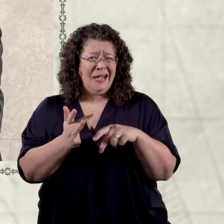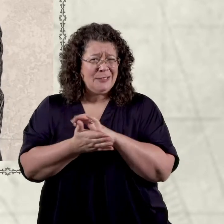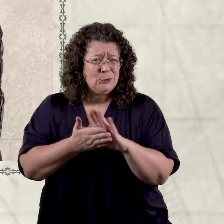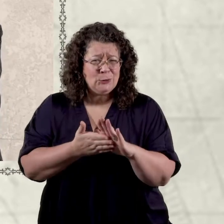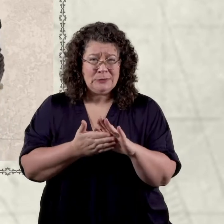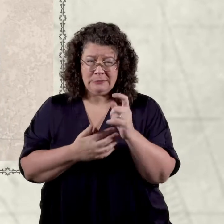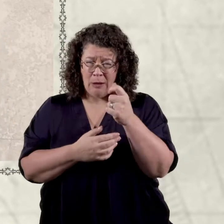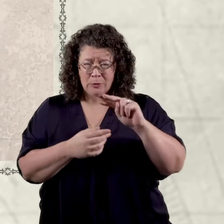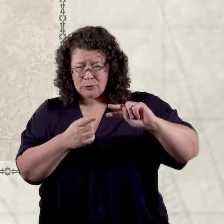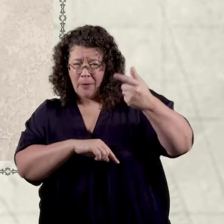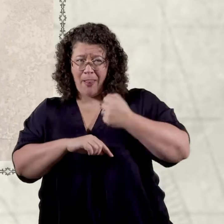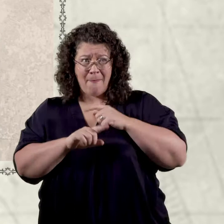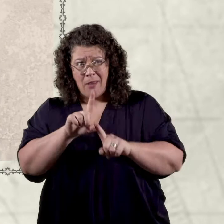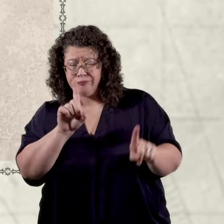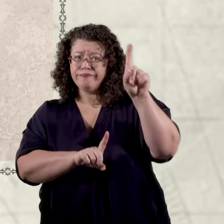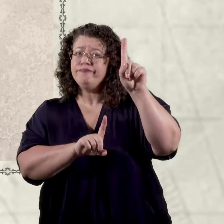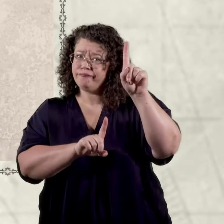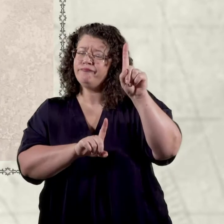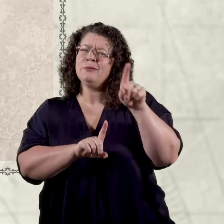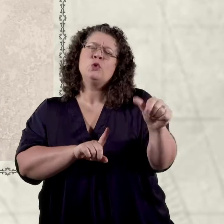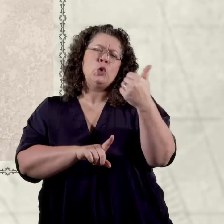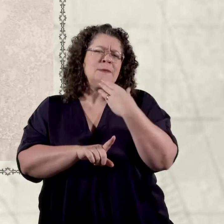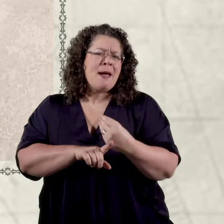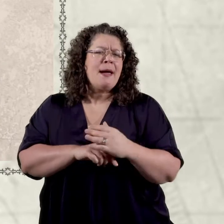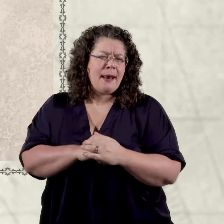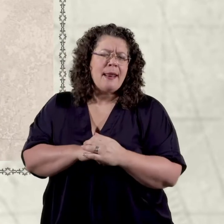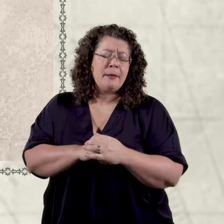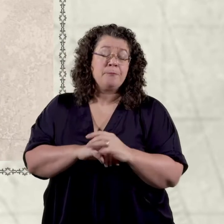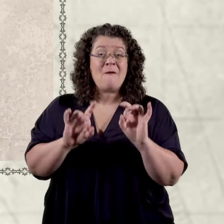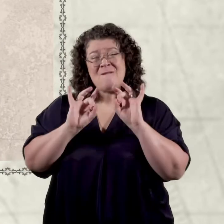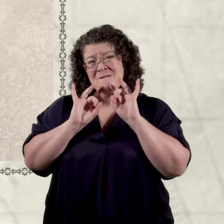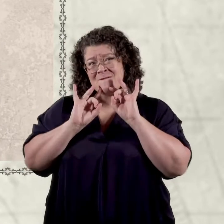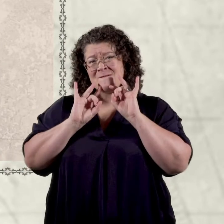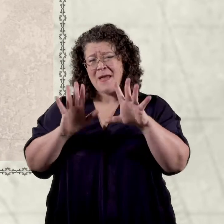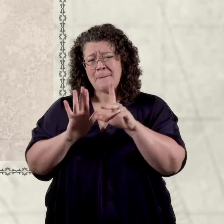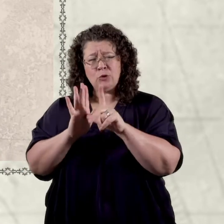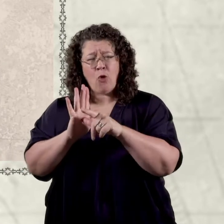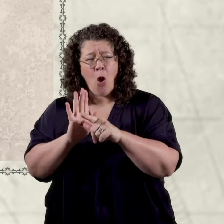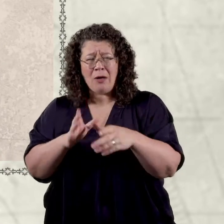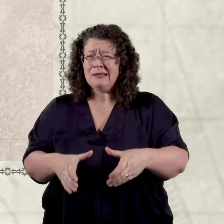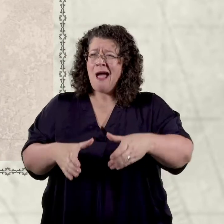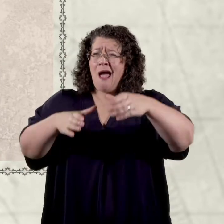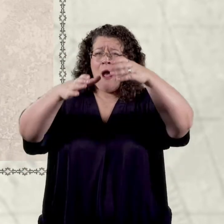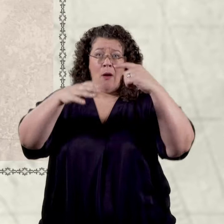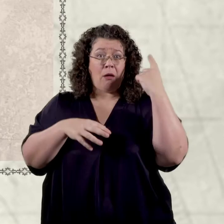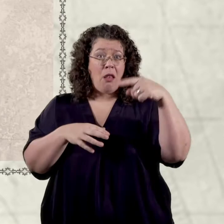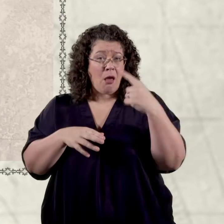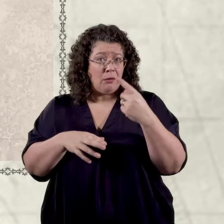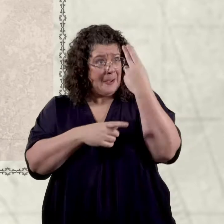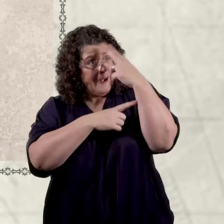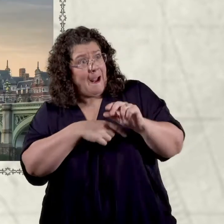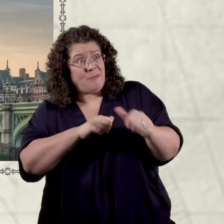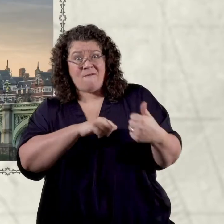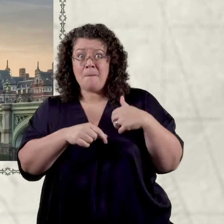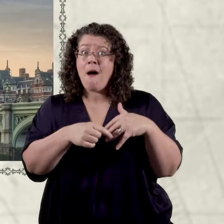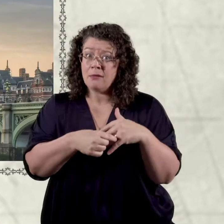da. Mae tŵr a chloc enwog iawn yn Llundain wedi enwi ar ei ôl. Ie,